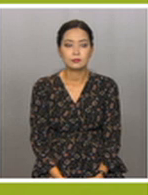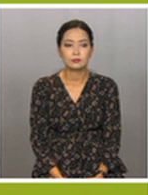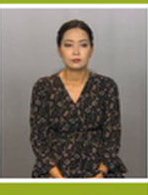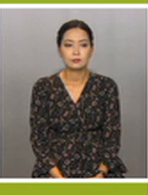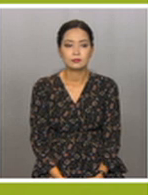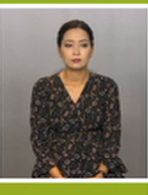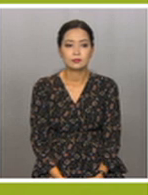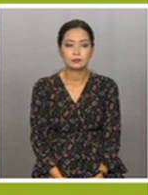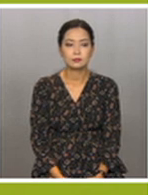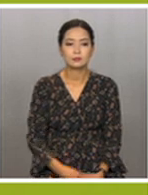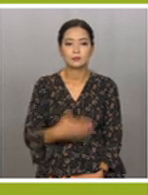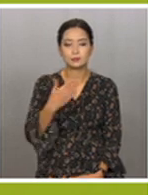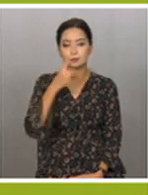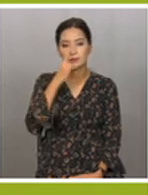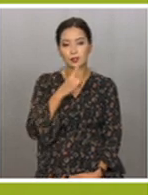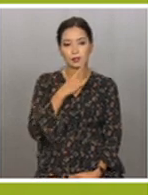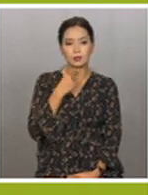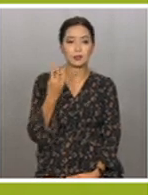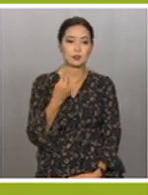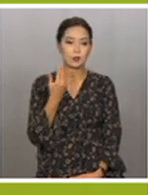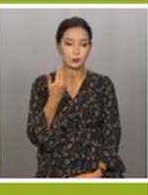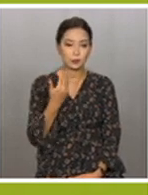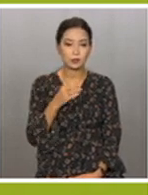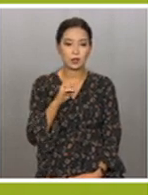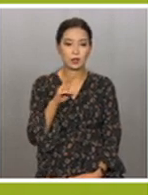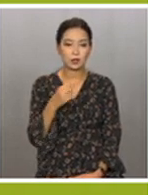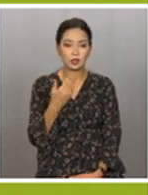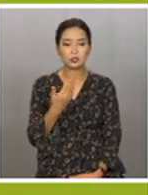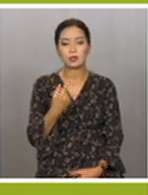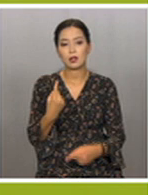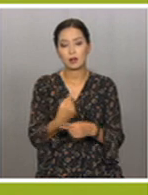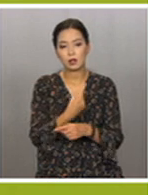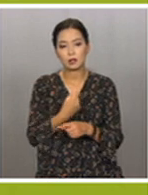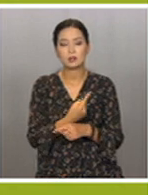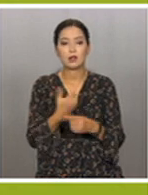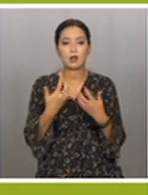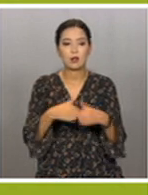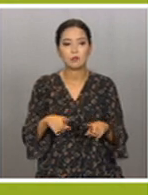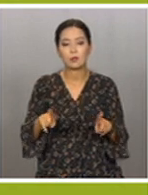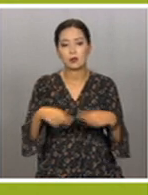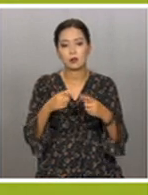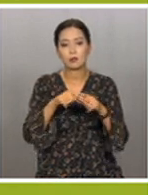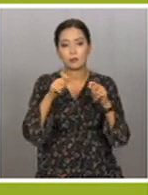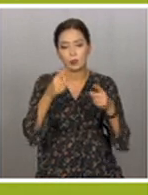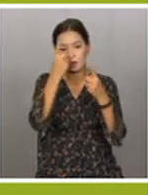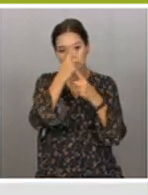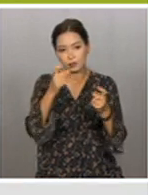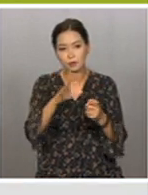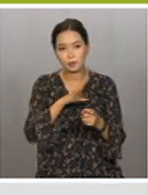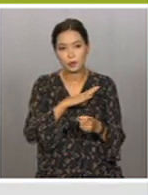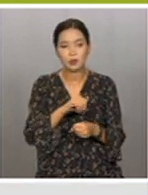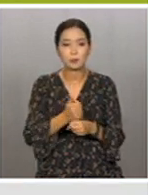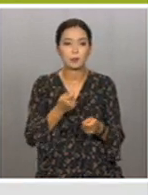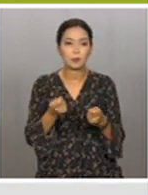Екінші жалпы қазақ съезінде Алашорда үкіметінің Алаш автономиясының үкіметі құрылғандығы жарияланды. Басшысы